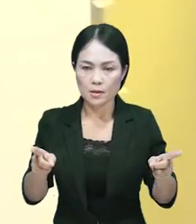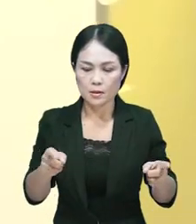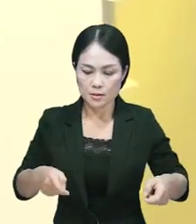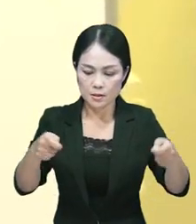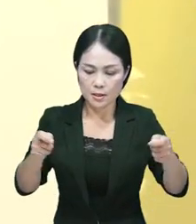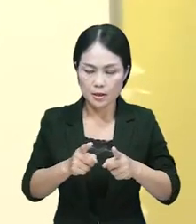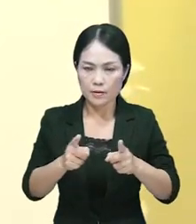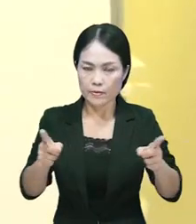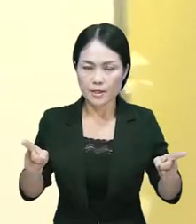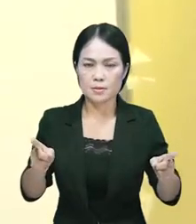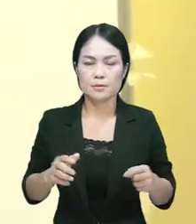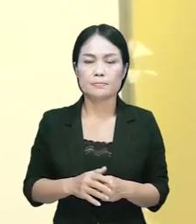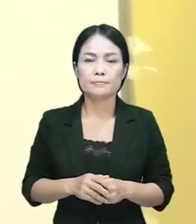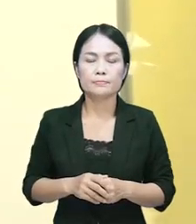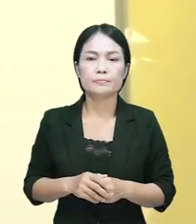វែង